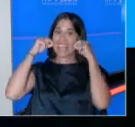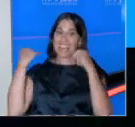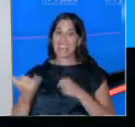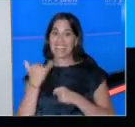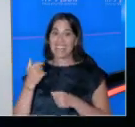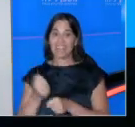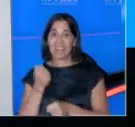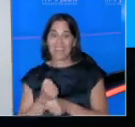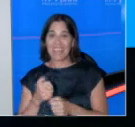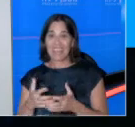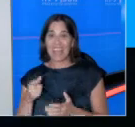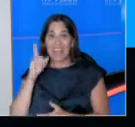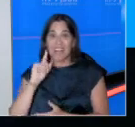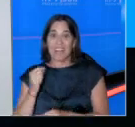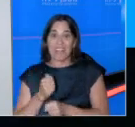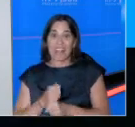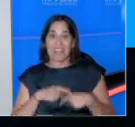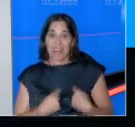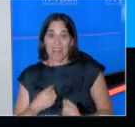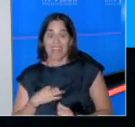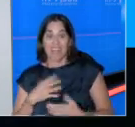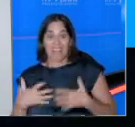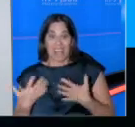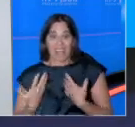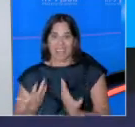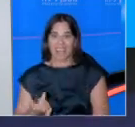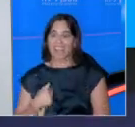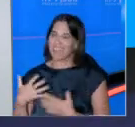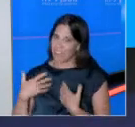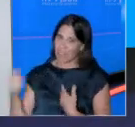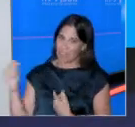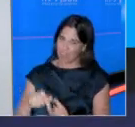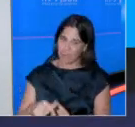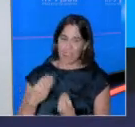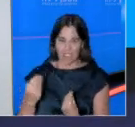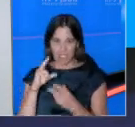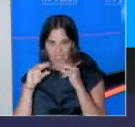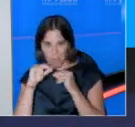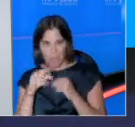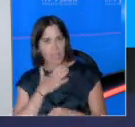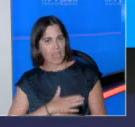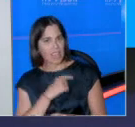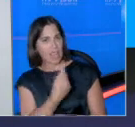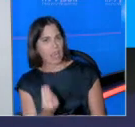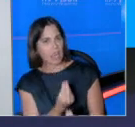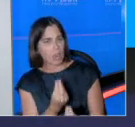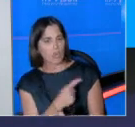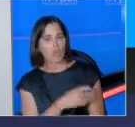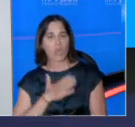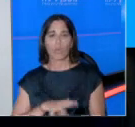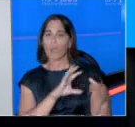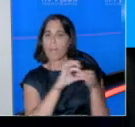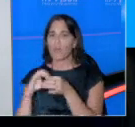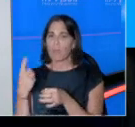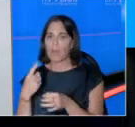שהגיעה לערוץ. אני לא יודעת מה לעשות עם ליבי מרוב שמחה, אני אומר את זה בחינוך. אני שמח שאת פה, תכף אנחנו נדבר על זה. רצית להגיד משפט? אני רוצה להגיד משפט